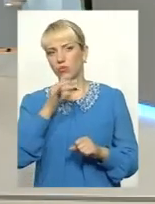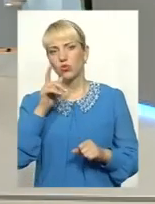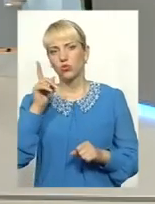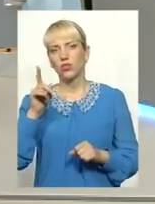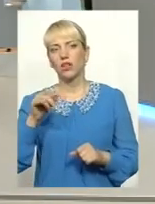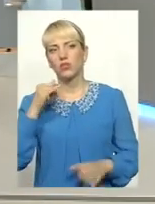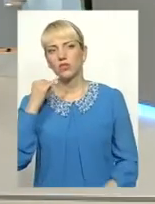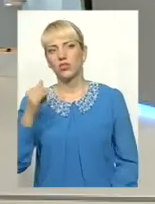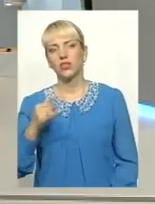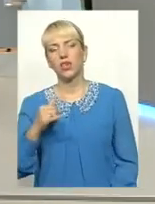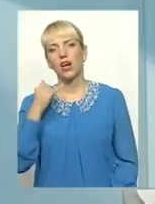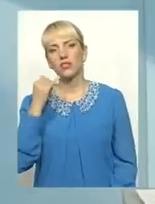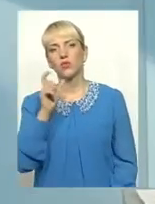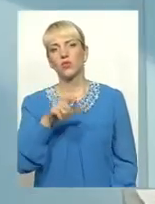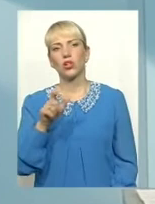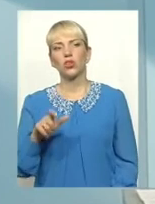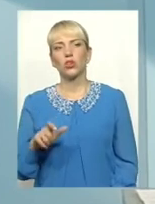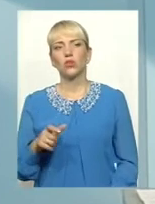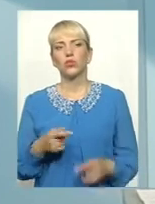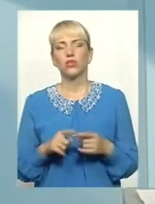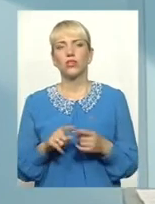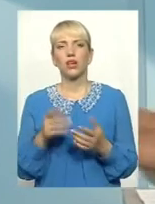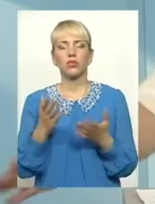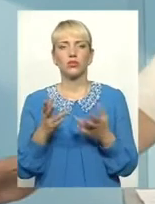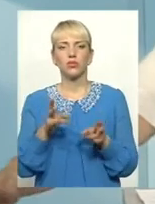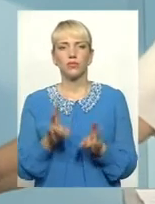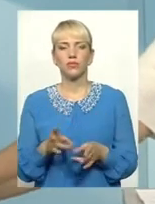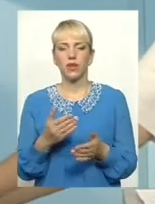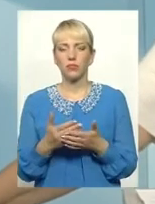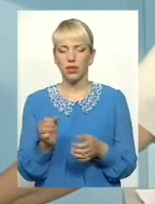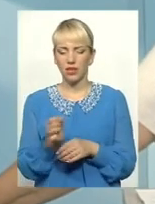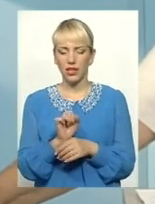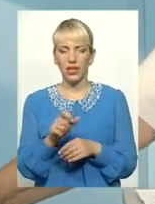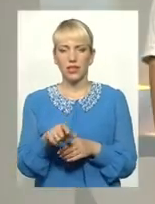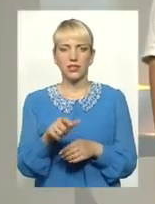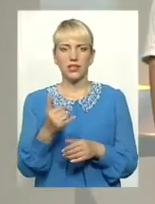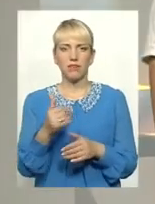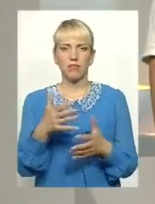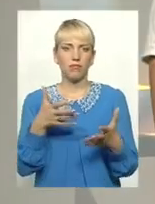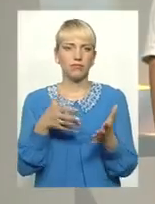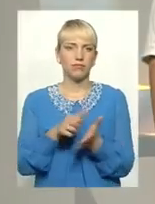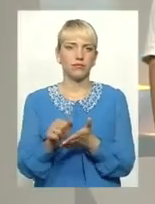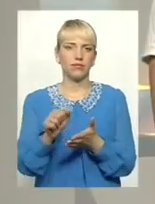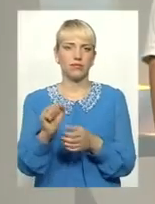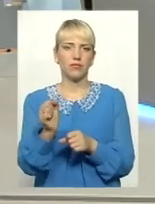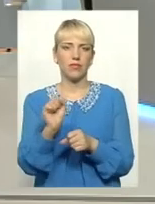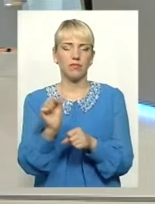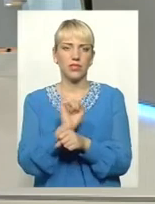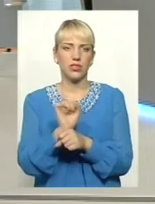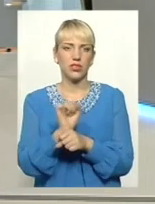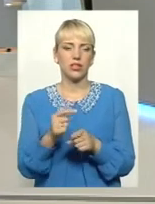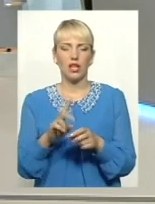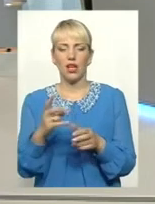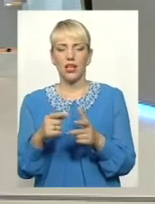додзвонитися. А дзвонять туди люди, як правило, в екстримі. От збита собака, її треба зараз привезти, відвезти, тому що з дороги